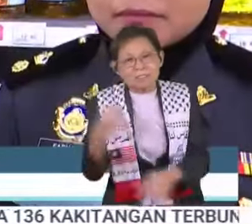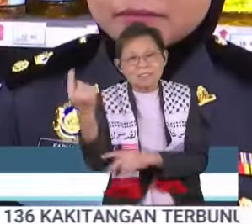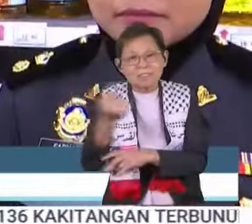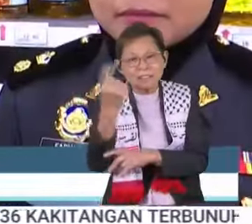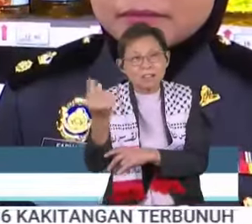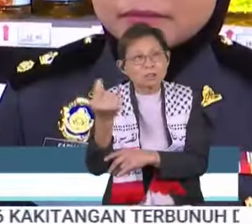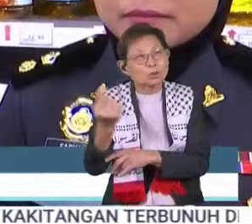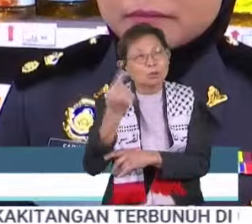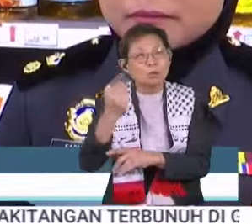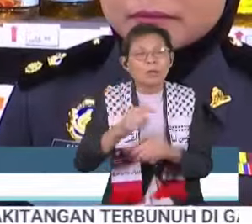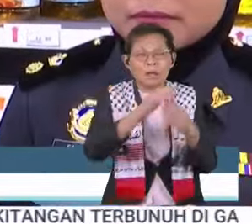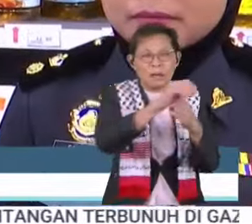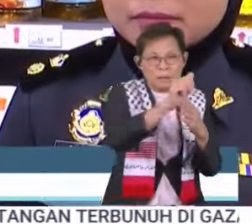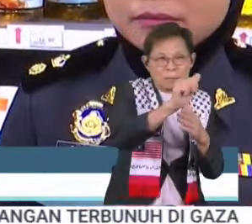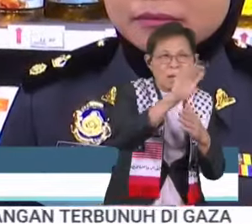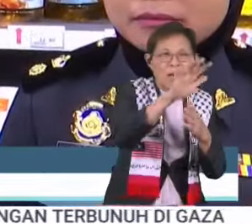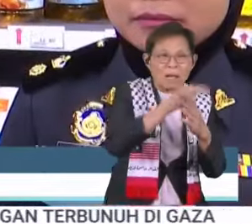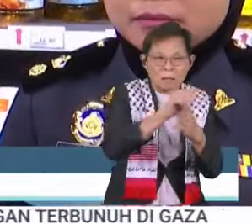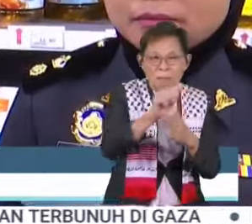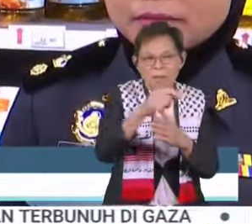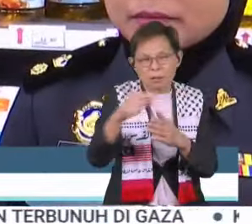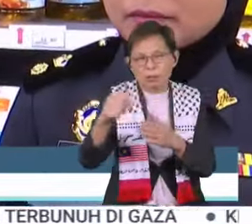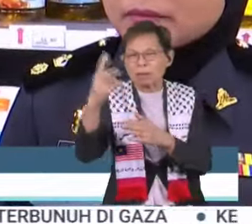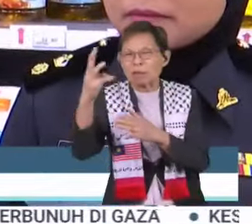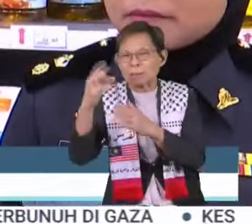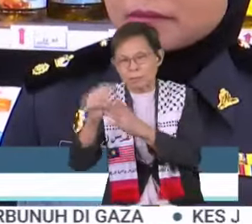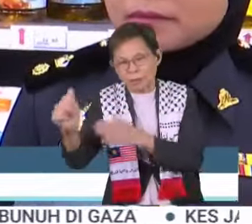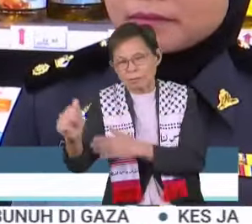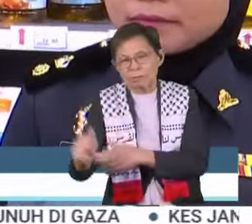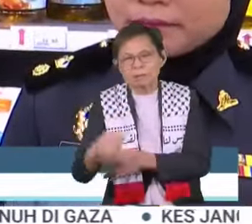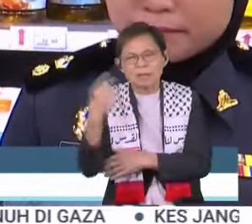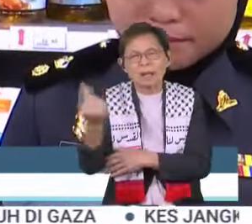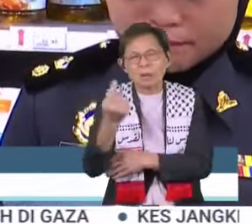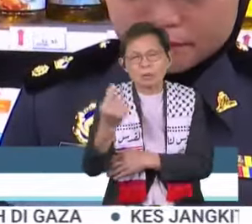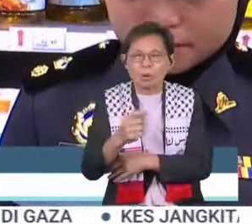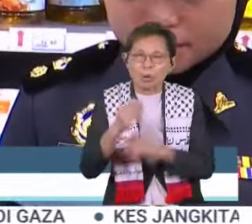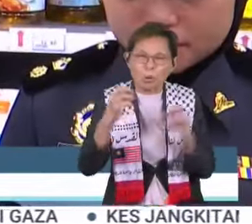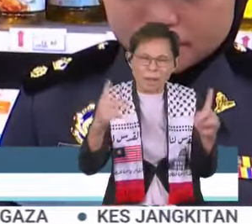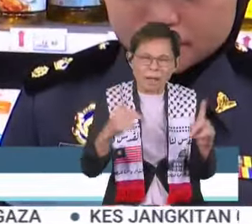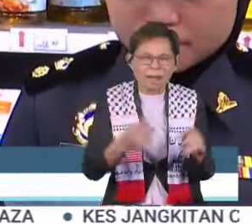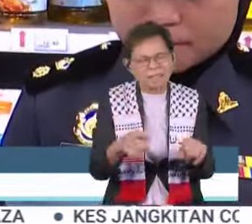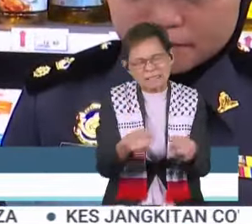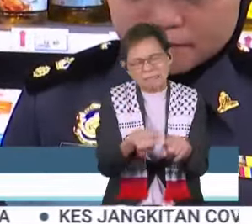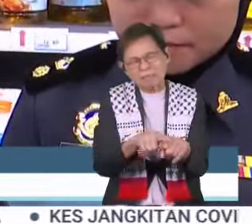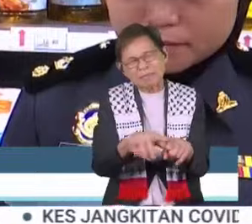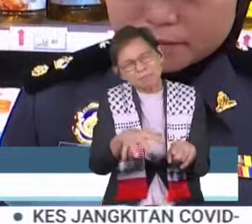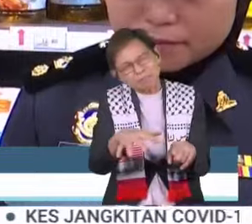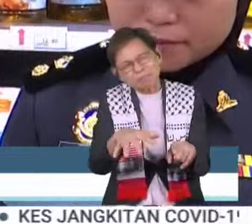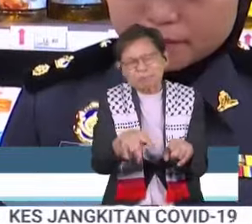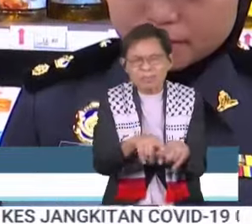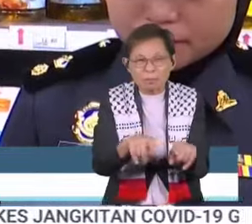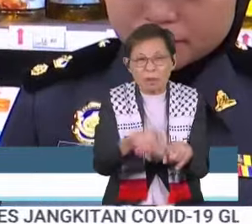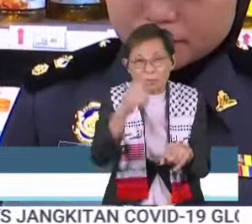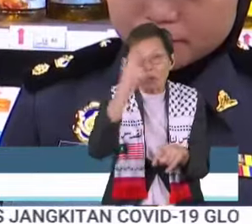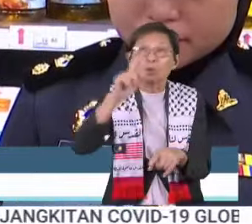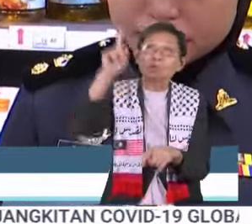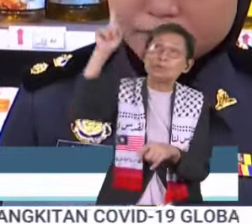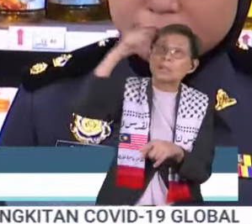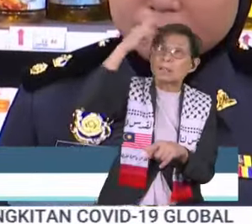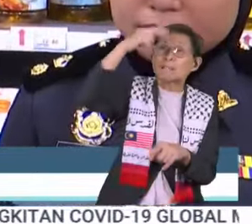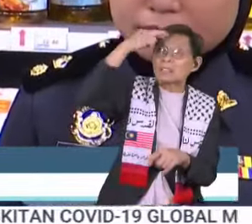Selalunya antara RM5 ke RM6 selalunya lah. Okey, tak banyak beza pun. Mungkin sebabkan faktor